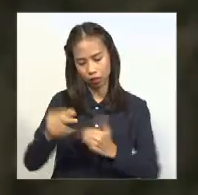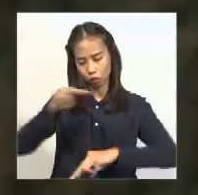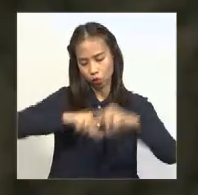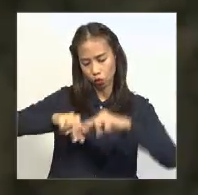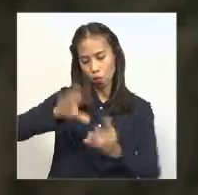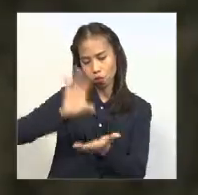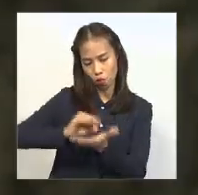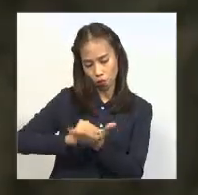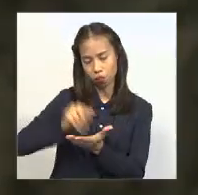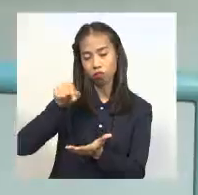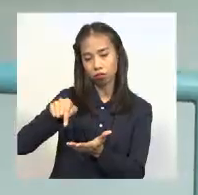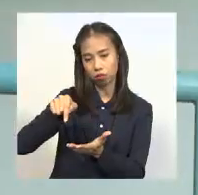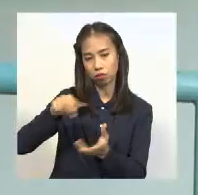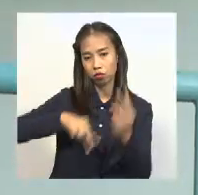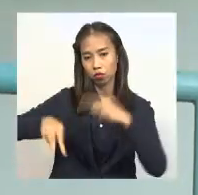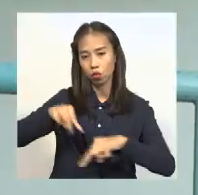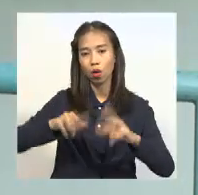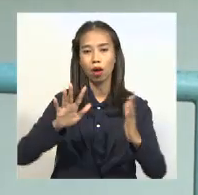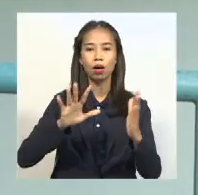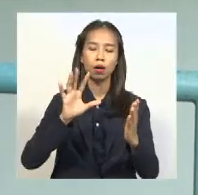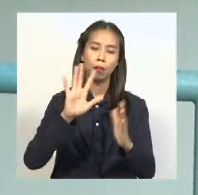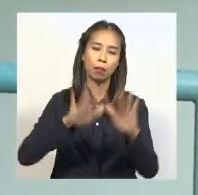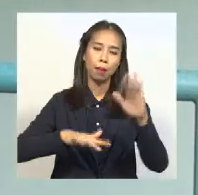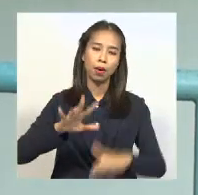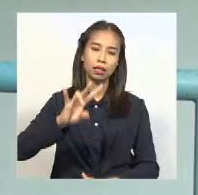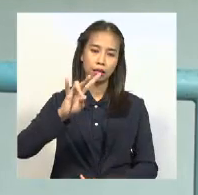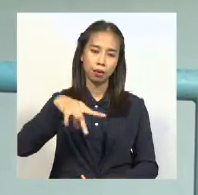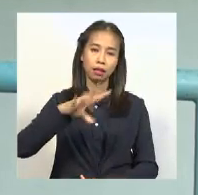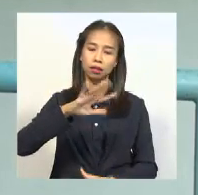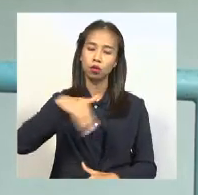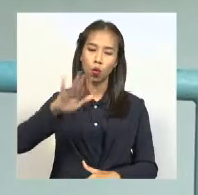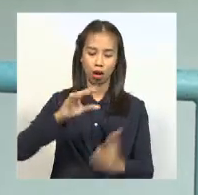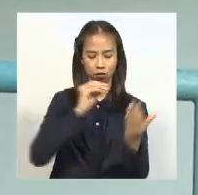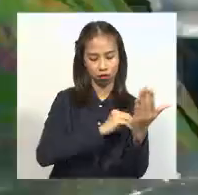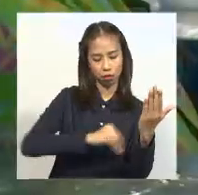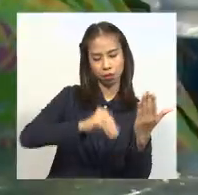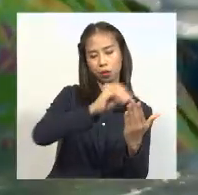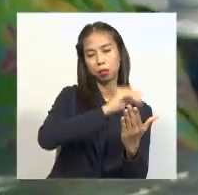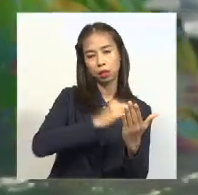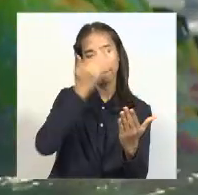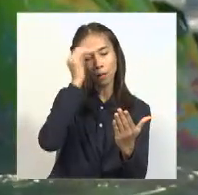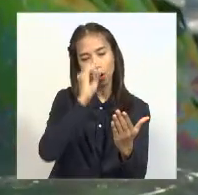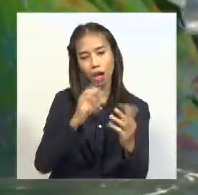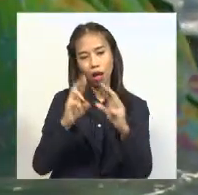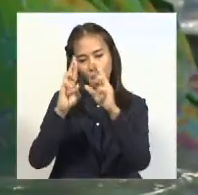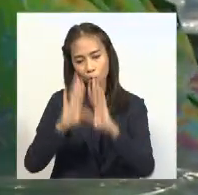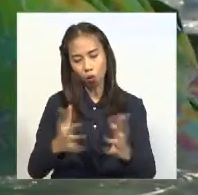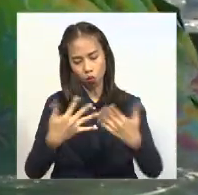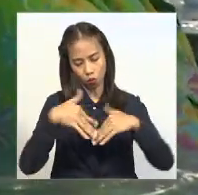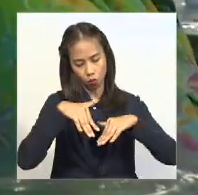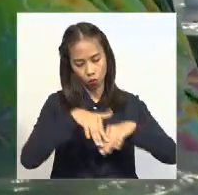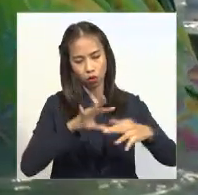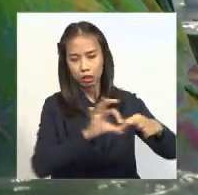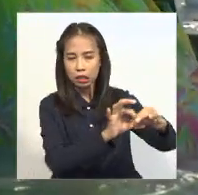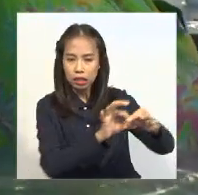ข้อมูลบุคคลของอปท.จำนวน 7,774 แห่งทั่วประเทศเพื่อเชื่อมโยงข้อมูลกับระบบบูรณาการฐาน